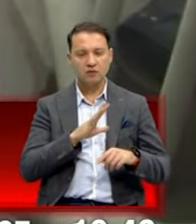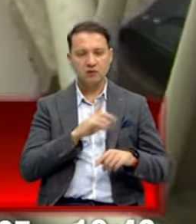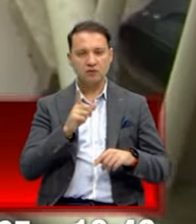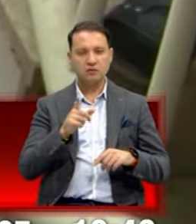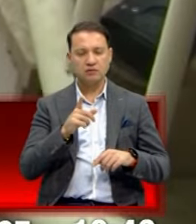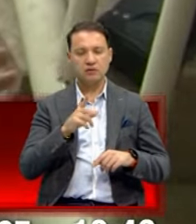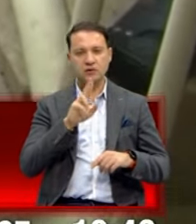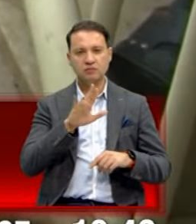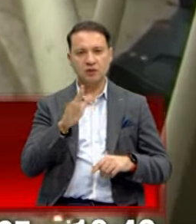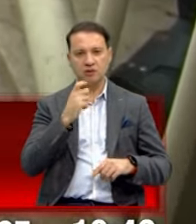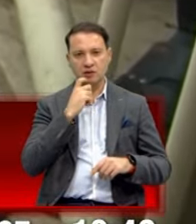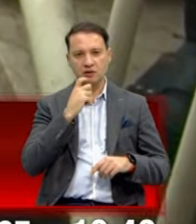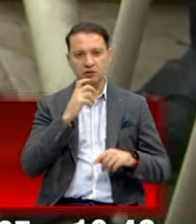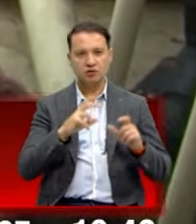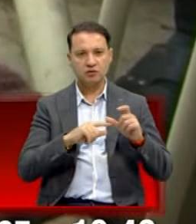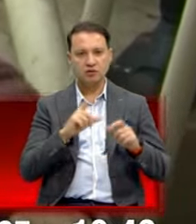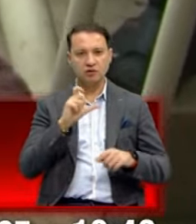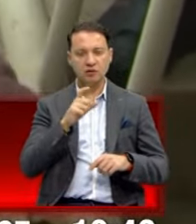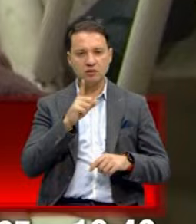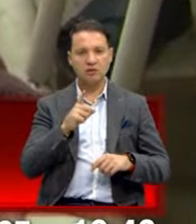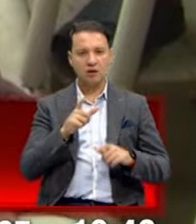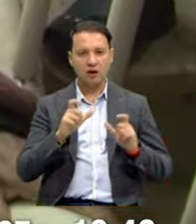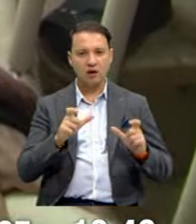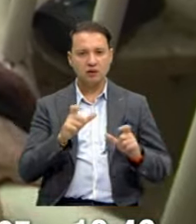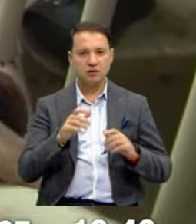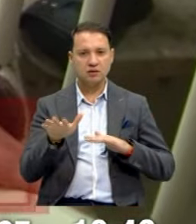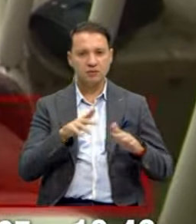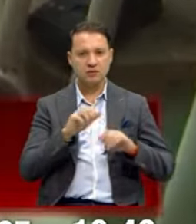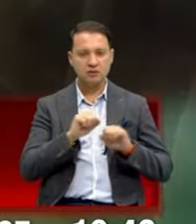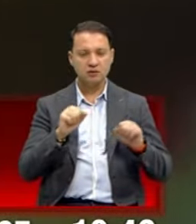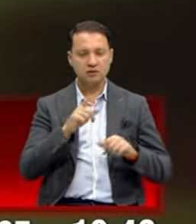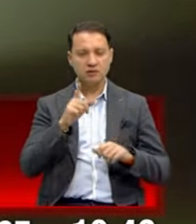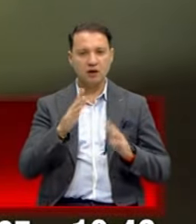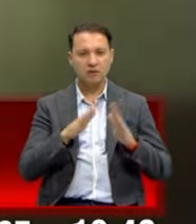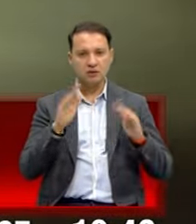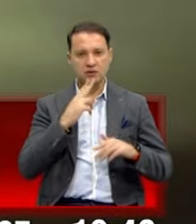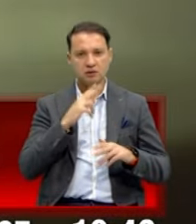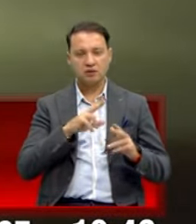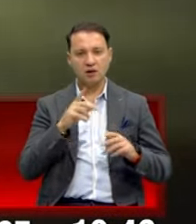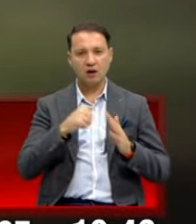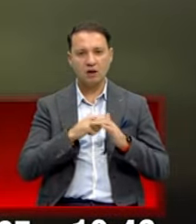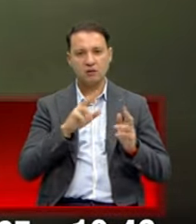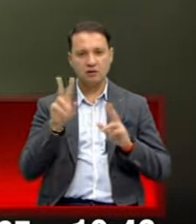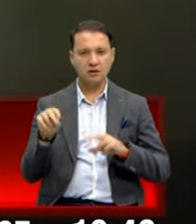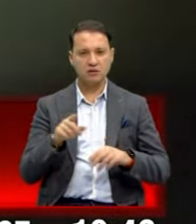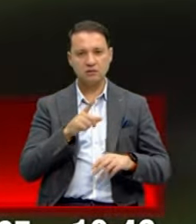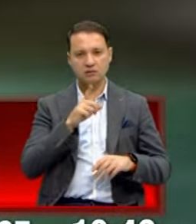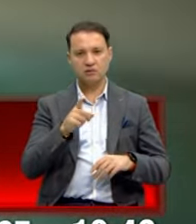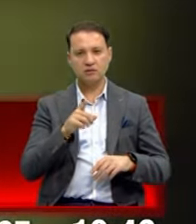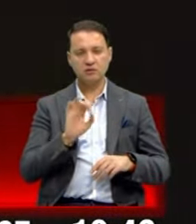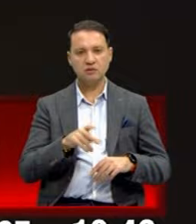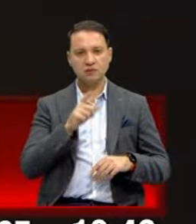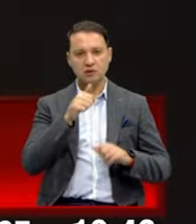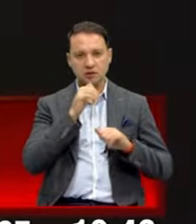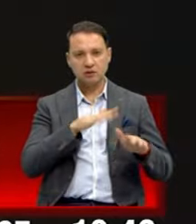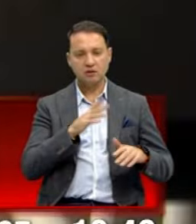pencereden. 75 yaşındaki Şengül Can Kılıç Hataylı depremzede. Evi yıkılınca kızının yanına Antalya'ya yerleşti. Bu kez